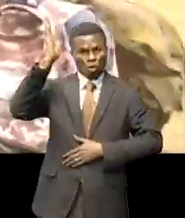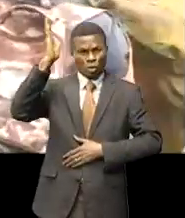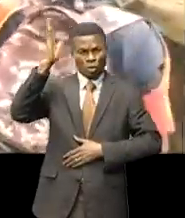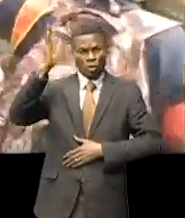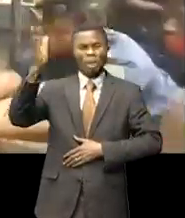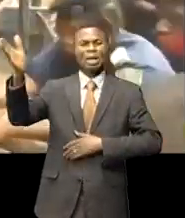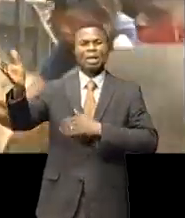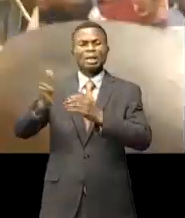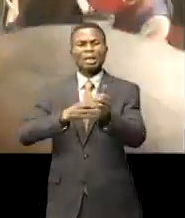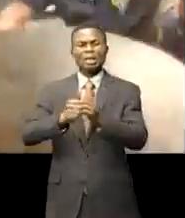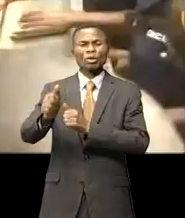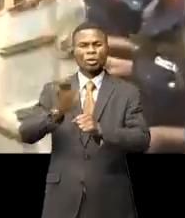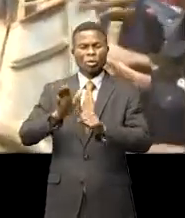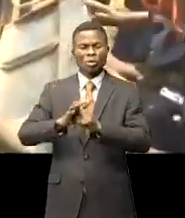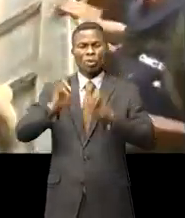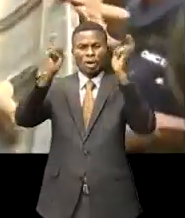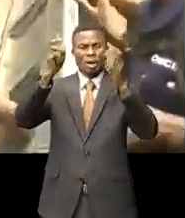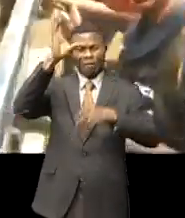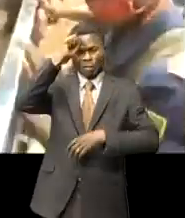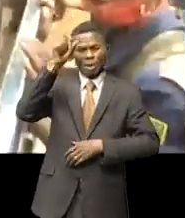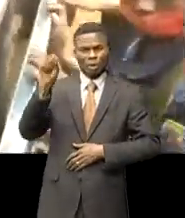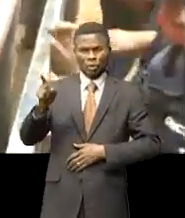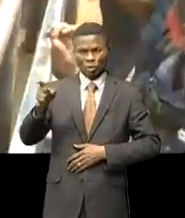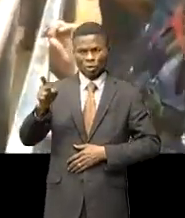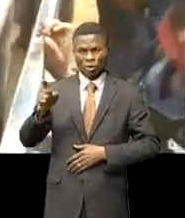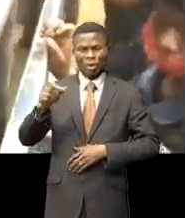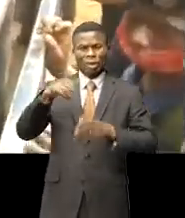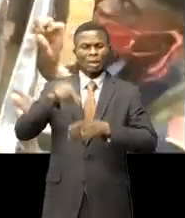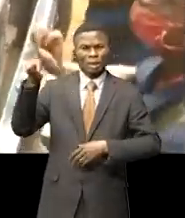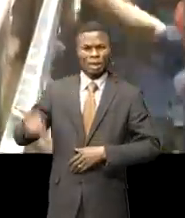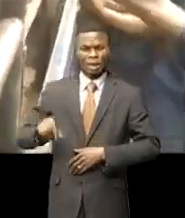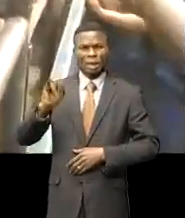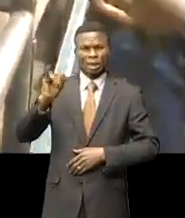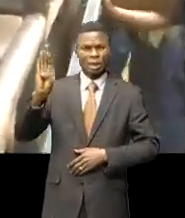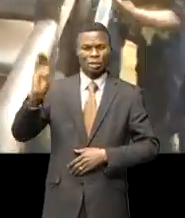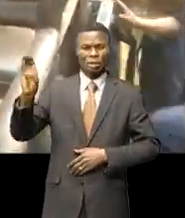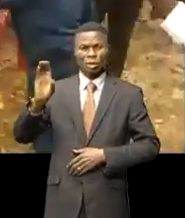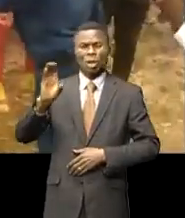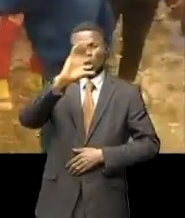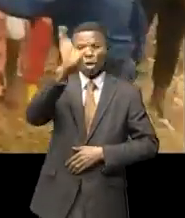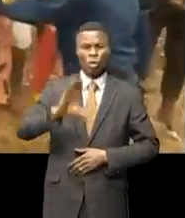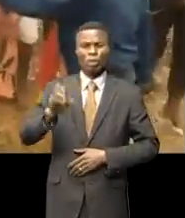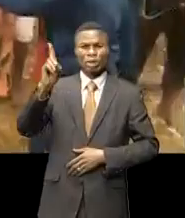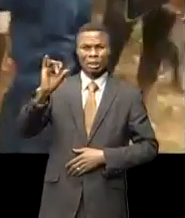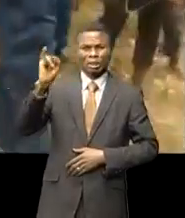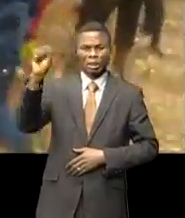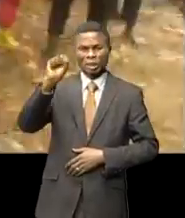sèment désolation dans le chef-lieu de la province, précisément au quartier Ibolé, dans la commune de Lissassi.